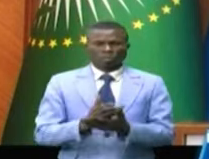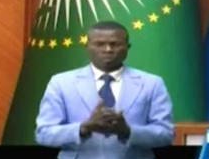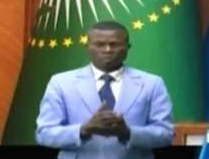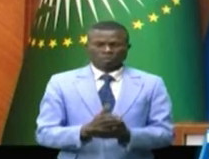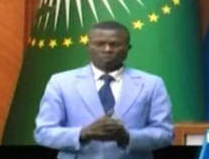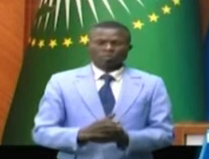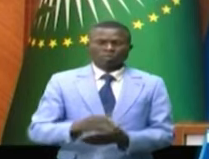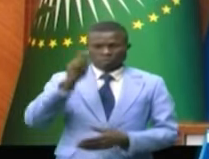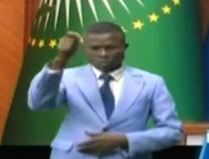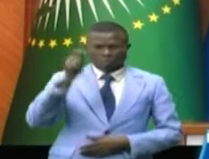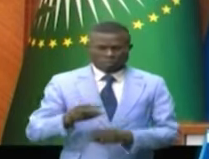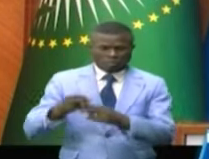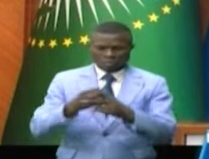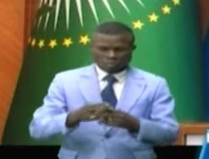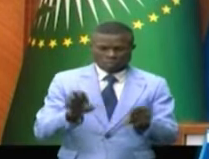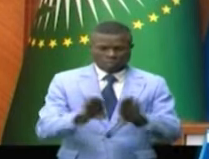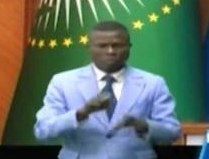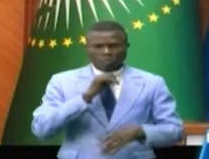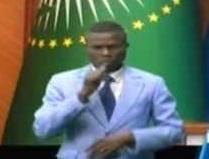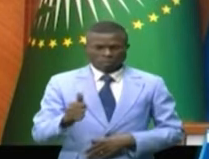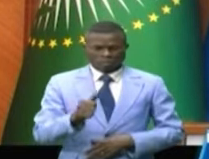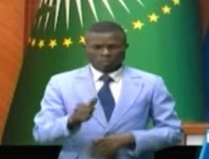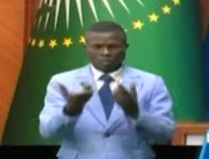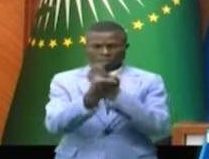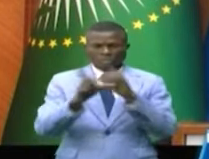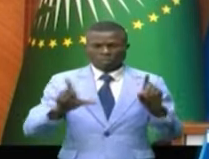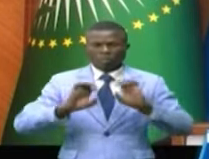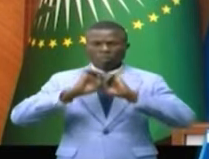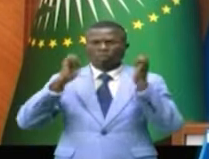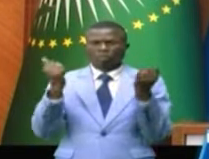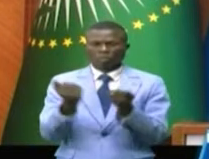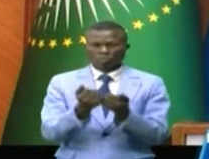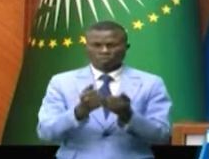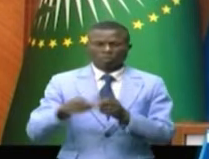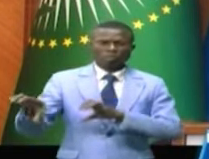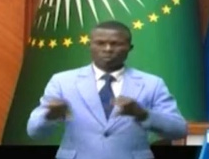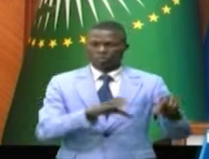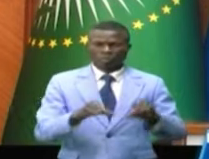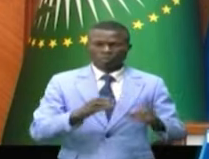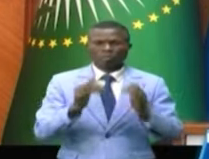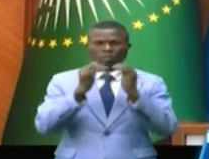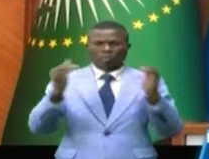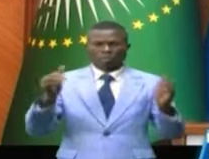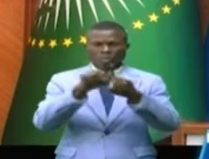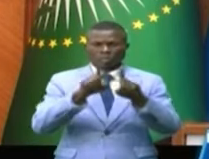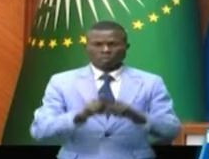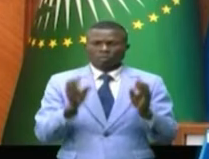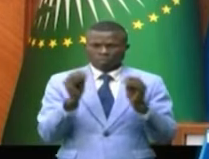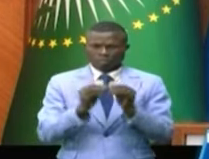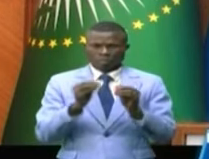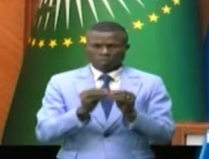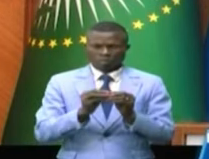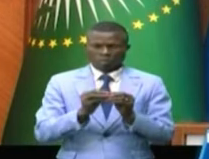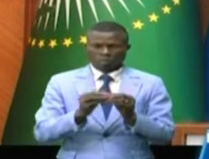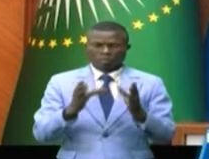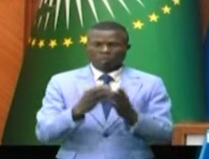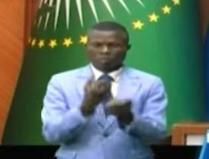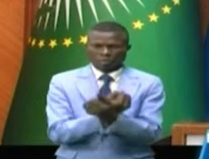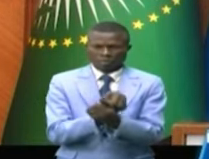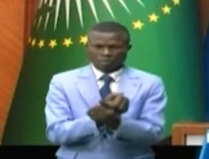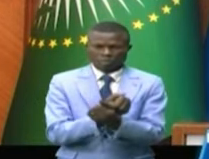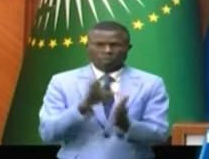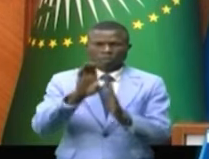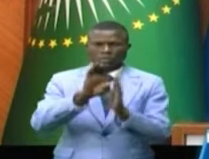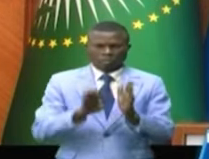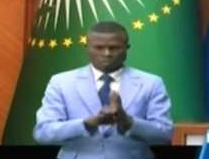couvre-feu, la liberté d'association, de manifestation pacifique et de réunion dans le strict respect des